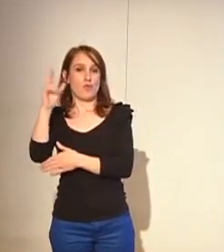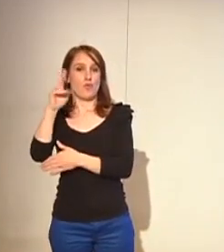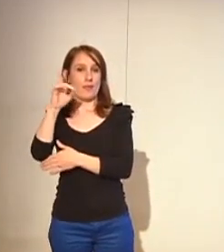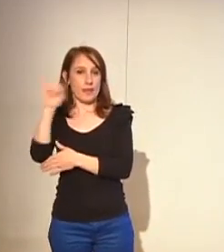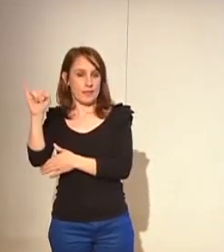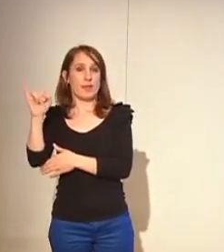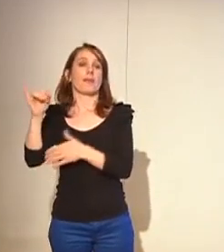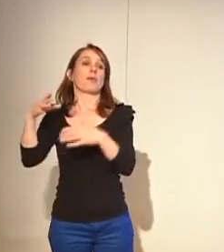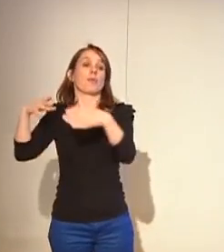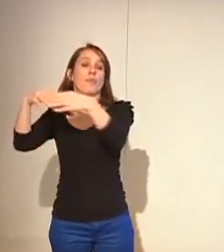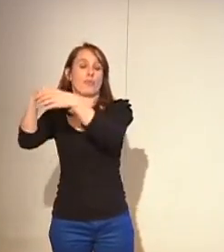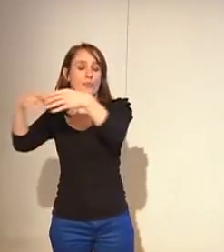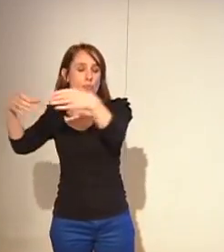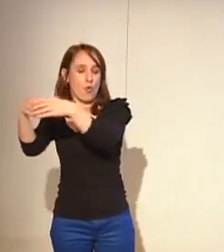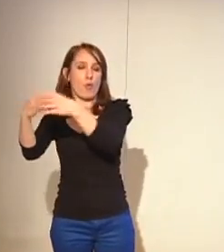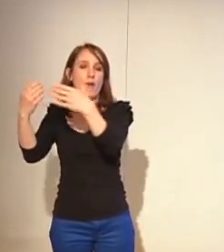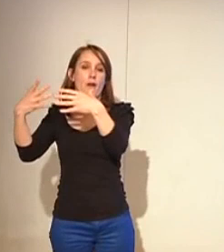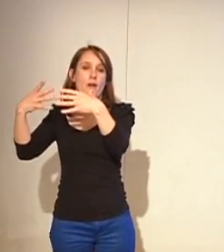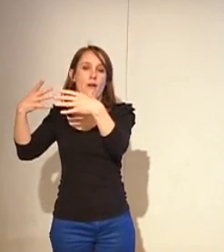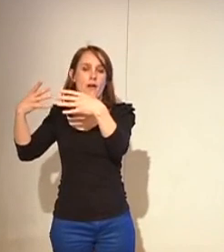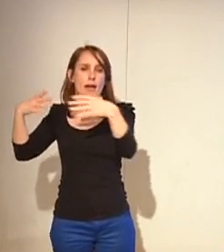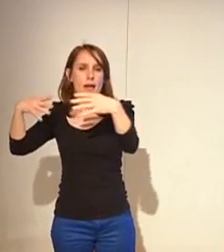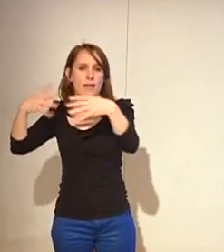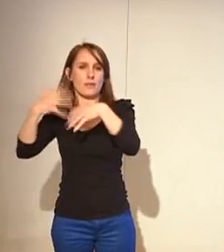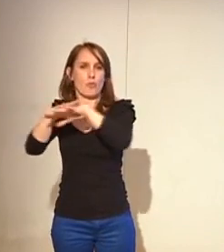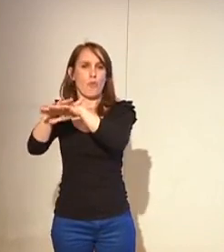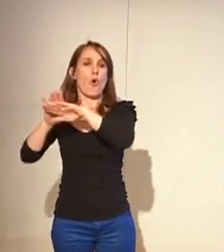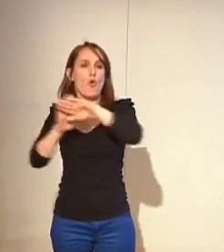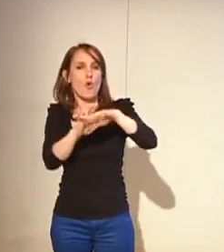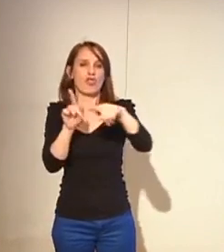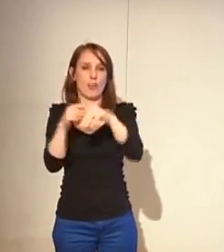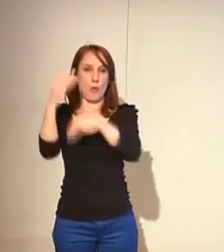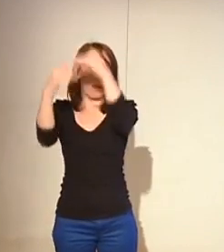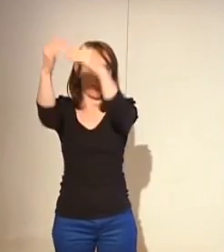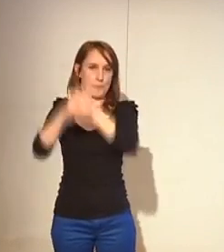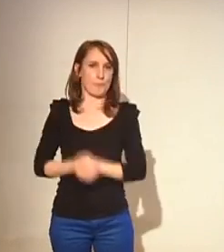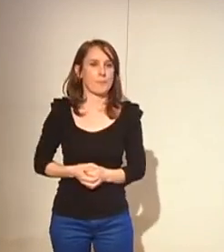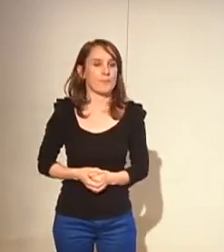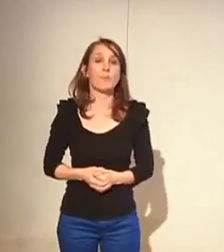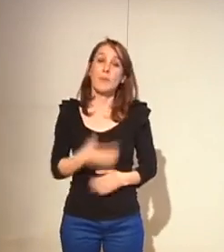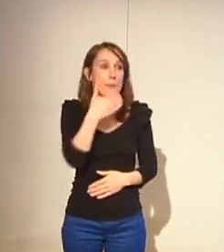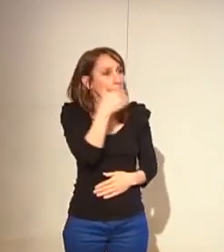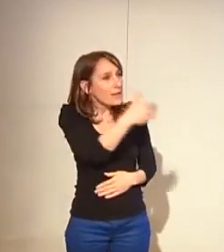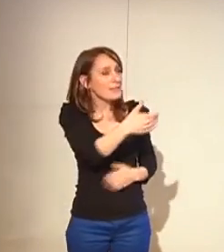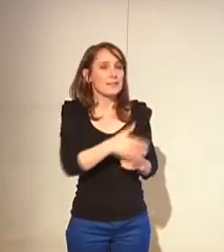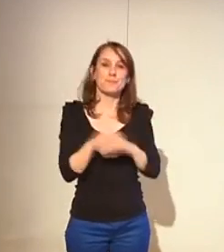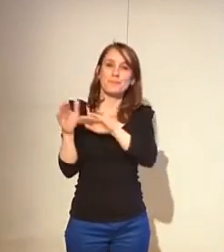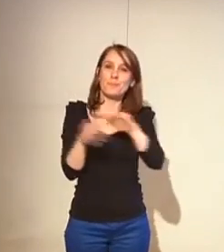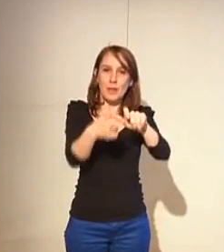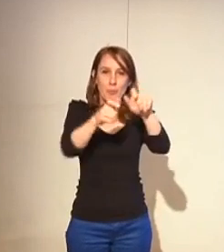gauche et de progrès merci nous passons à la délibération numéro